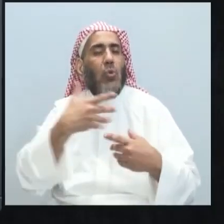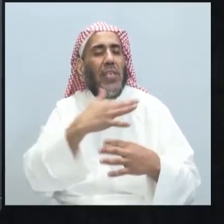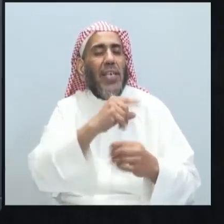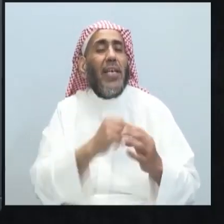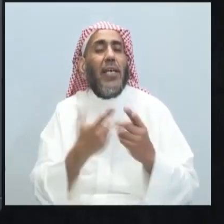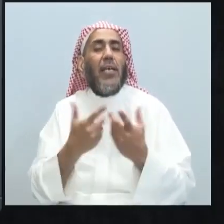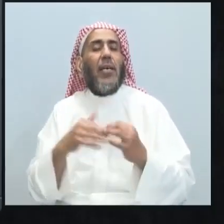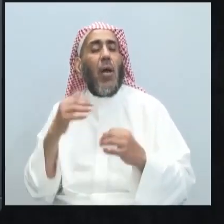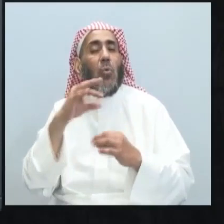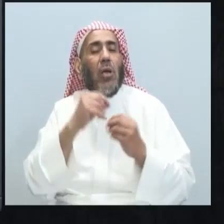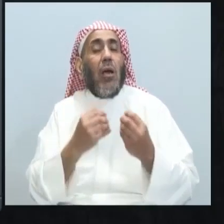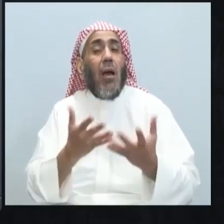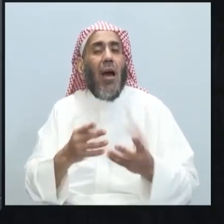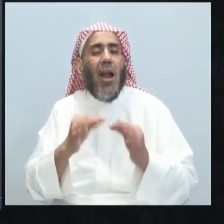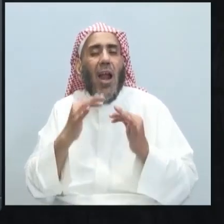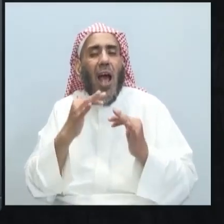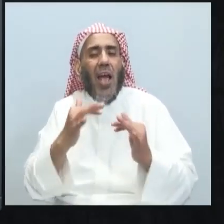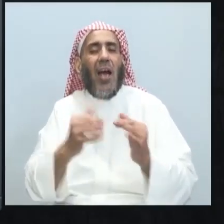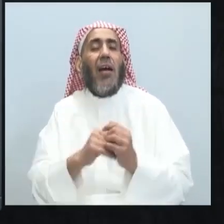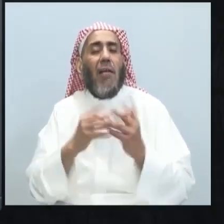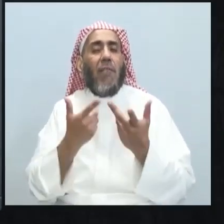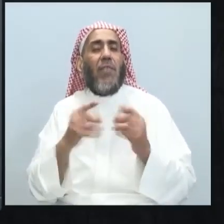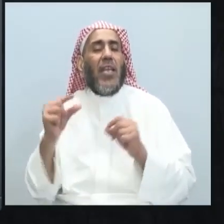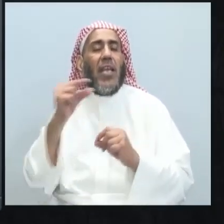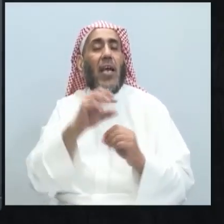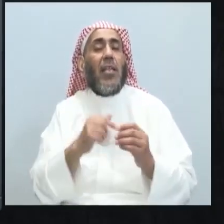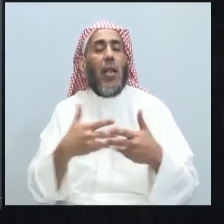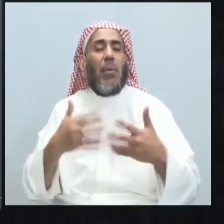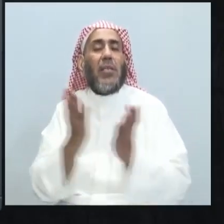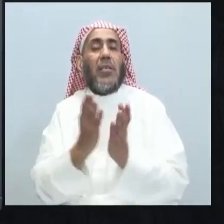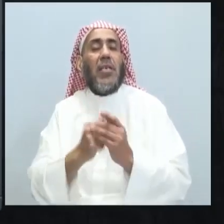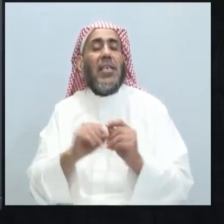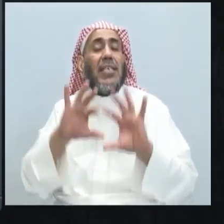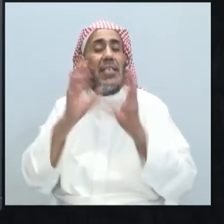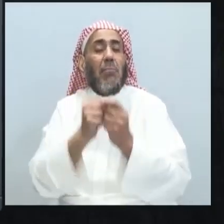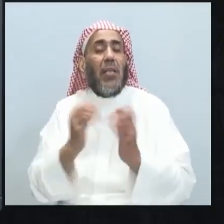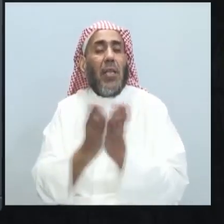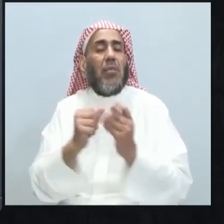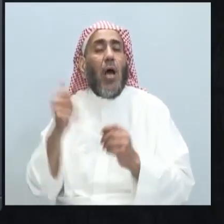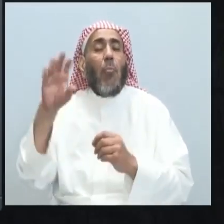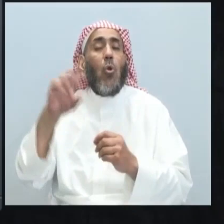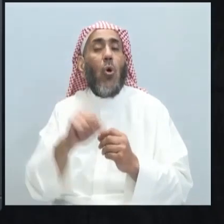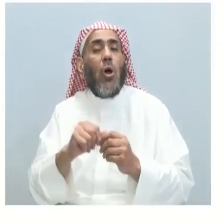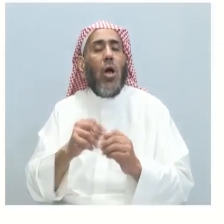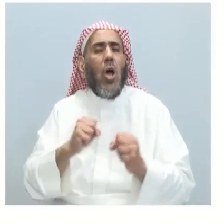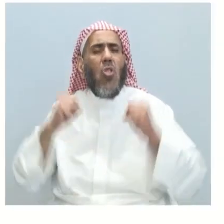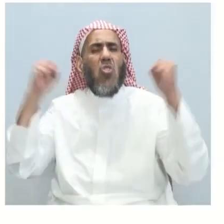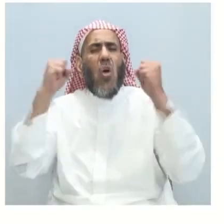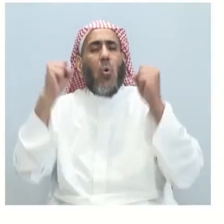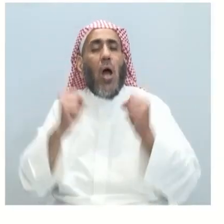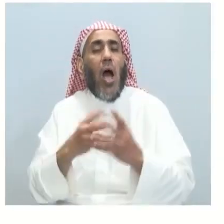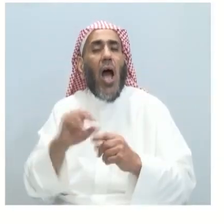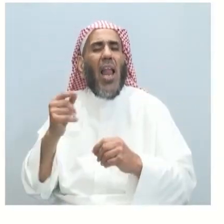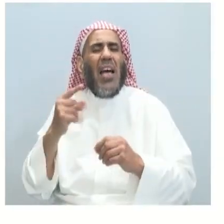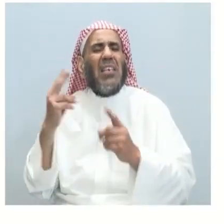والموسيقيه الموسيقيه الرقيقه في هذا او في هذه المدرسه سمات هذه المدرسه مدرسه ابولو الثوره على التقليد ايضا